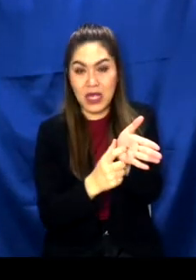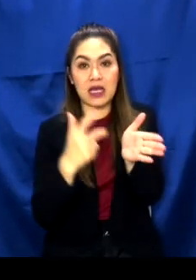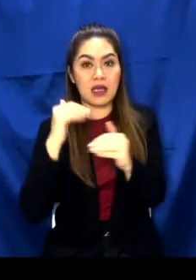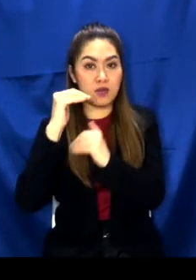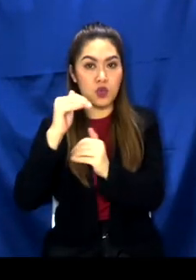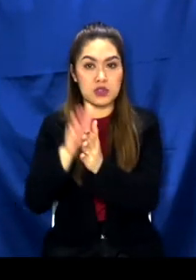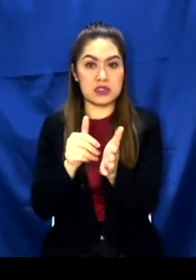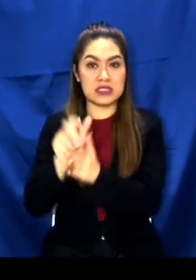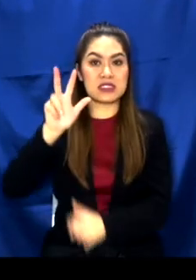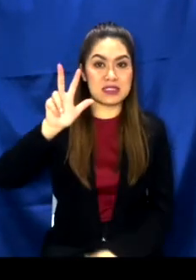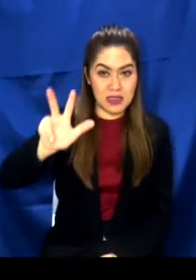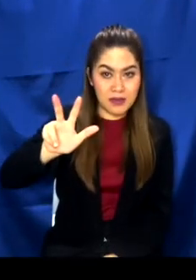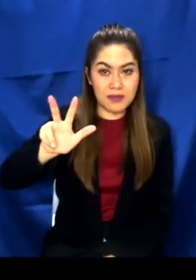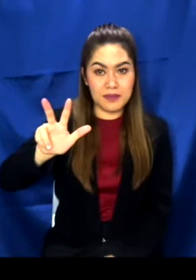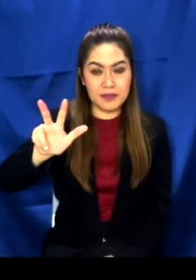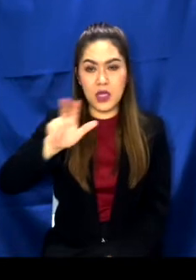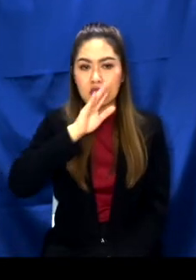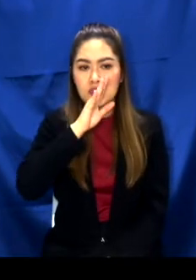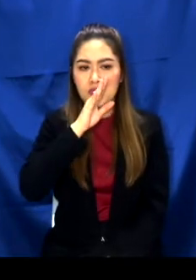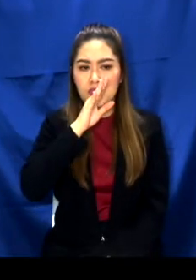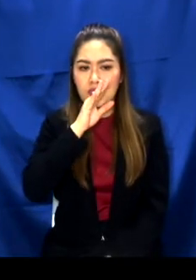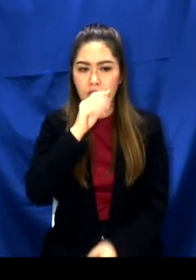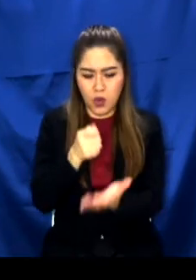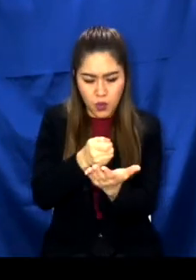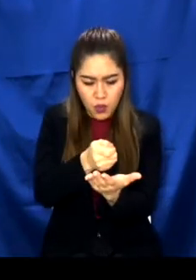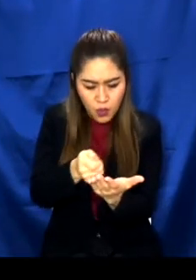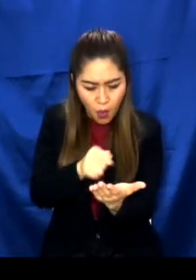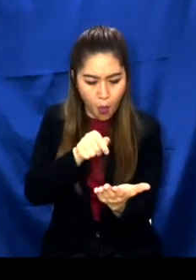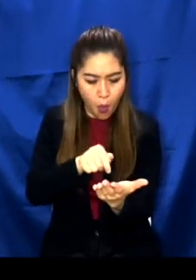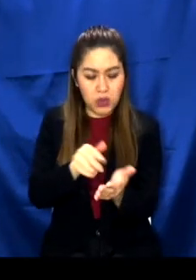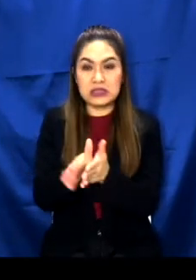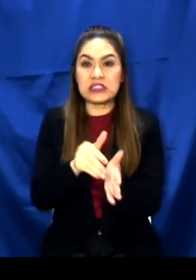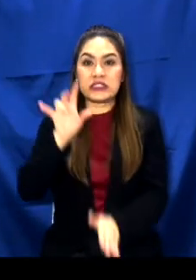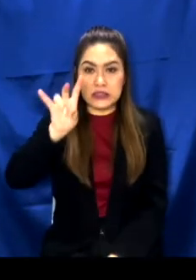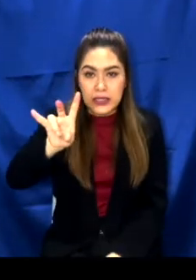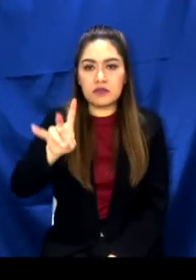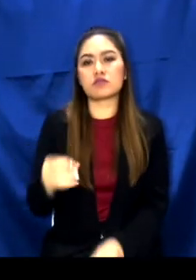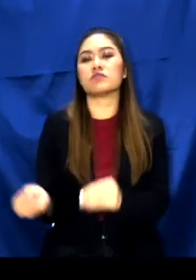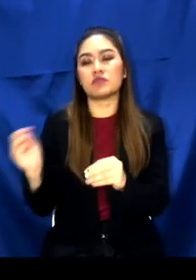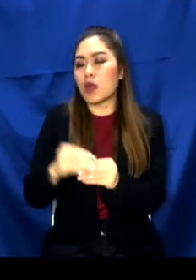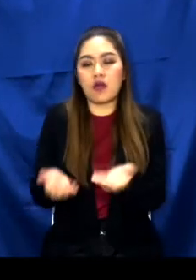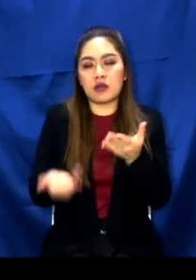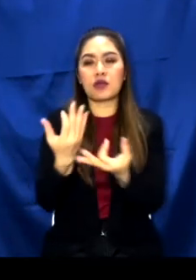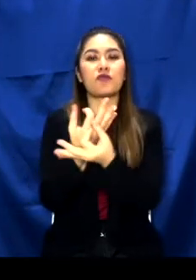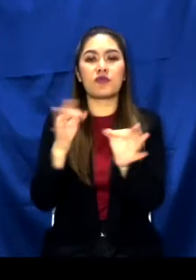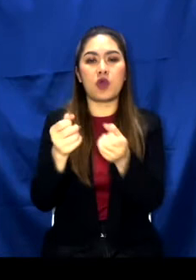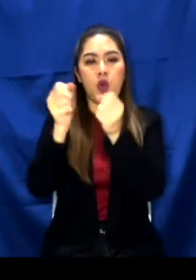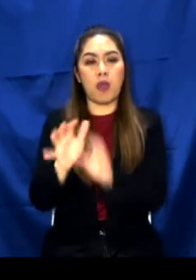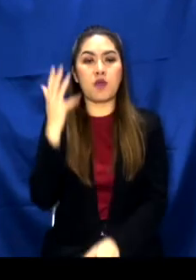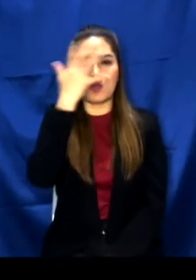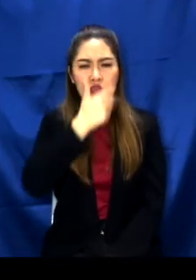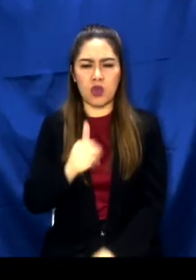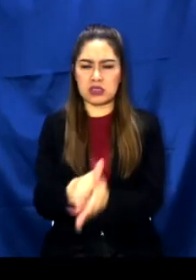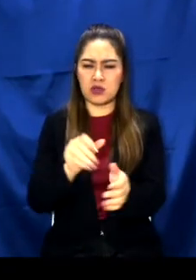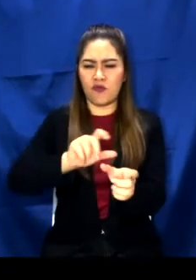ต่ว่าถ้าหมอดูทักลูกค้ามาว่าต้อง7 สีเราก็ต้องใส่ให้ลูกค้าไป7 สีนะคะแต่เราต้องออกแบบให้สวยนะไม่ใช่เป็น